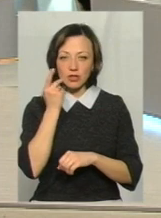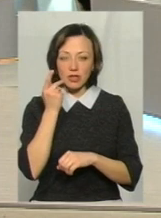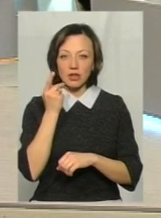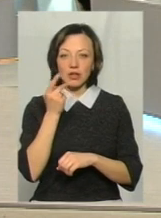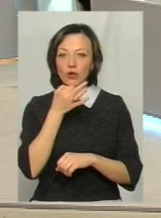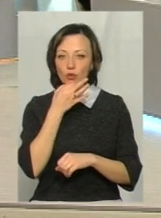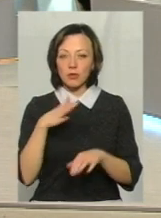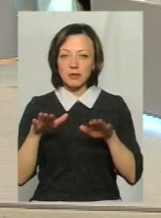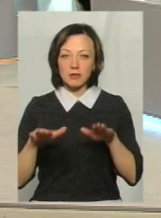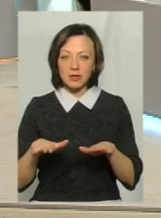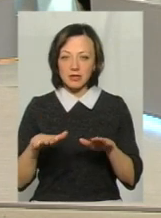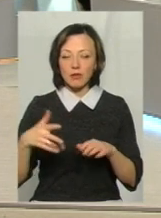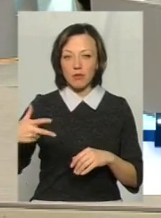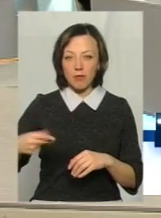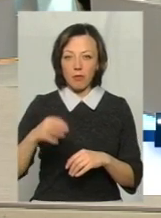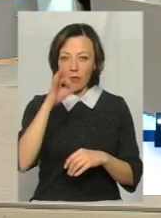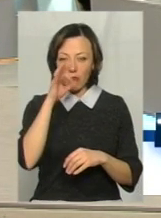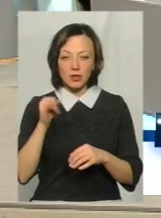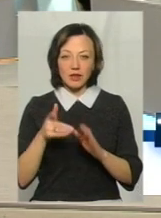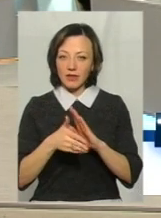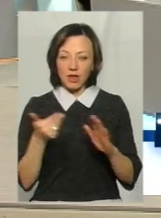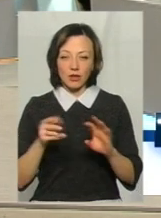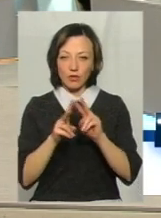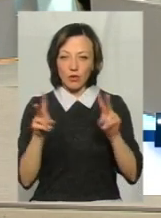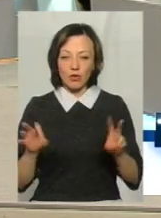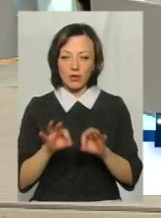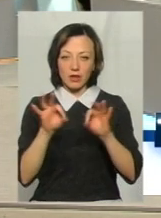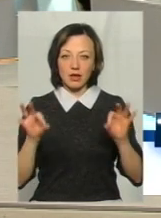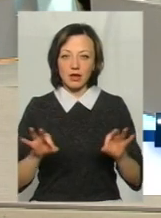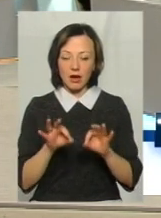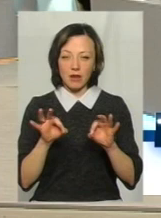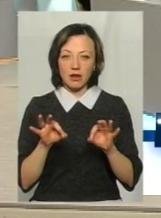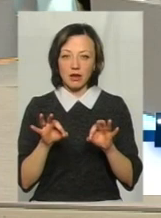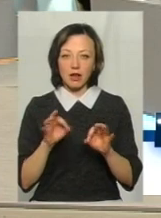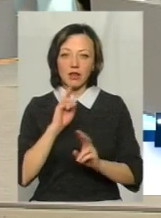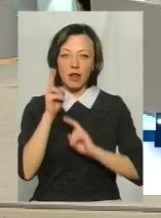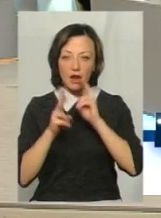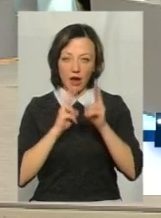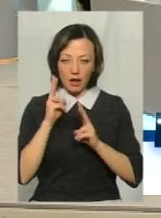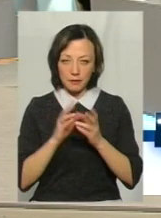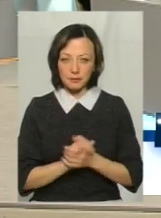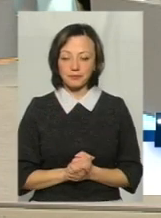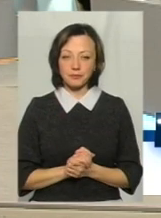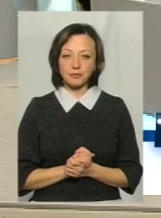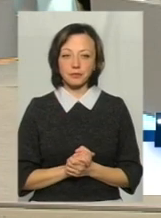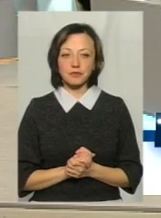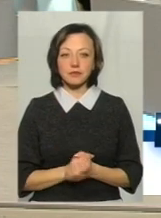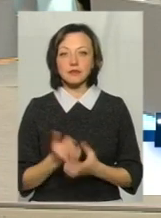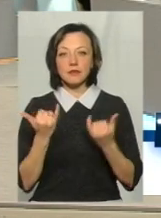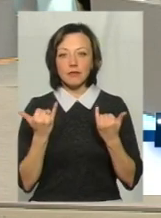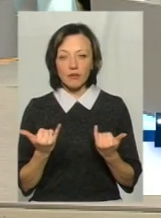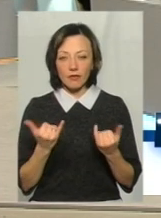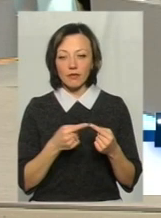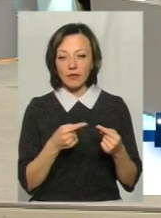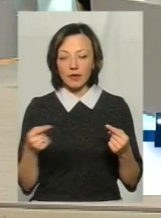улюблене місце, в сідничку, що не викликало ні в кого ніяких абсолютно нарікань. На теперішній